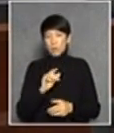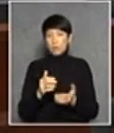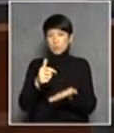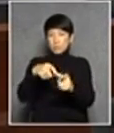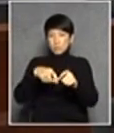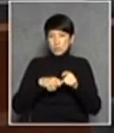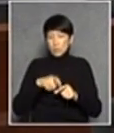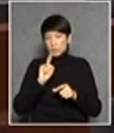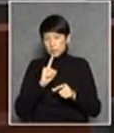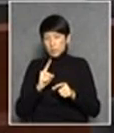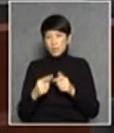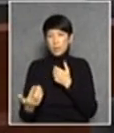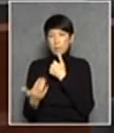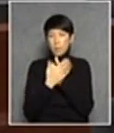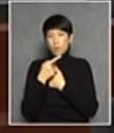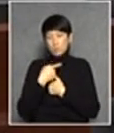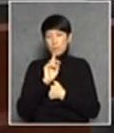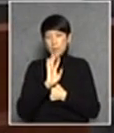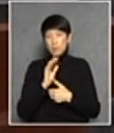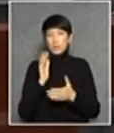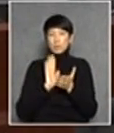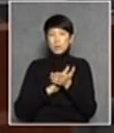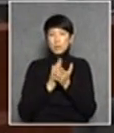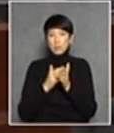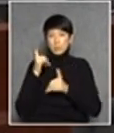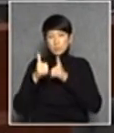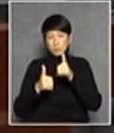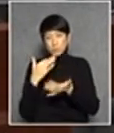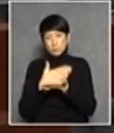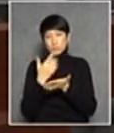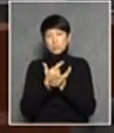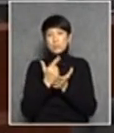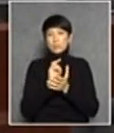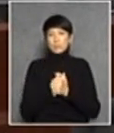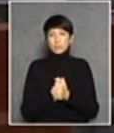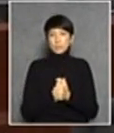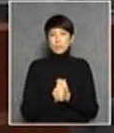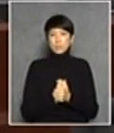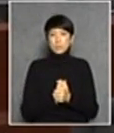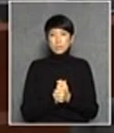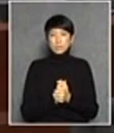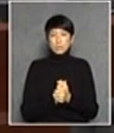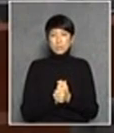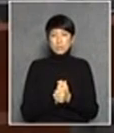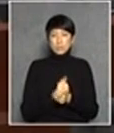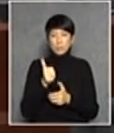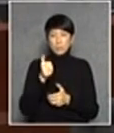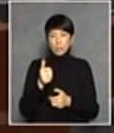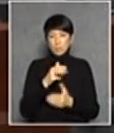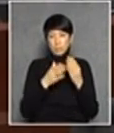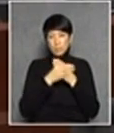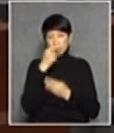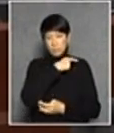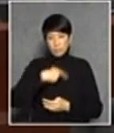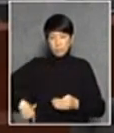但我覺得這件事對我們下一代是很重要的。所以我今天亦都很多謝葉劉淑儀議員就